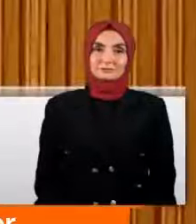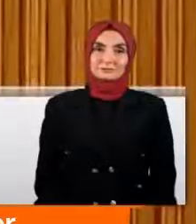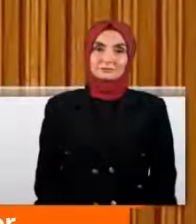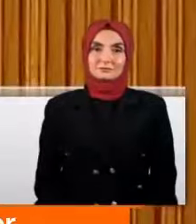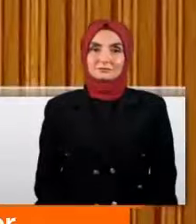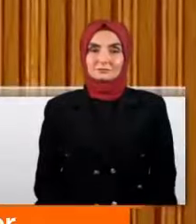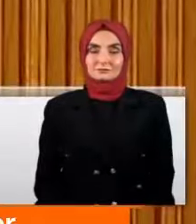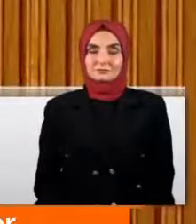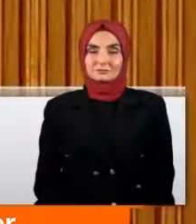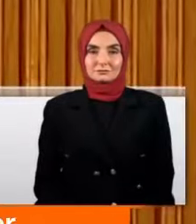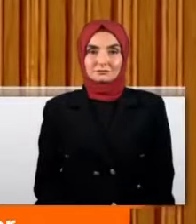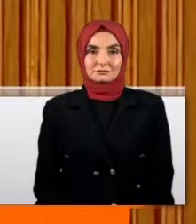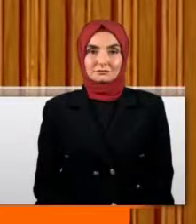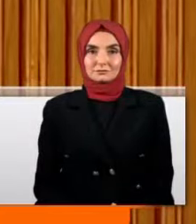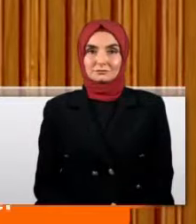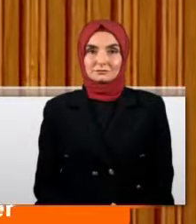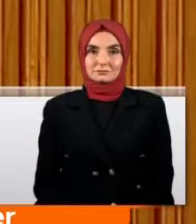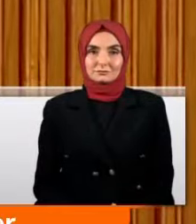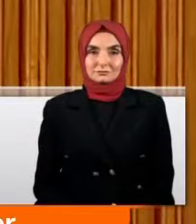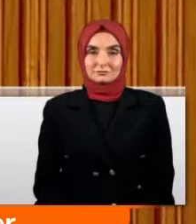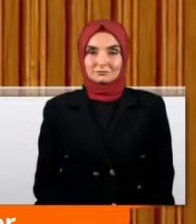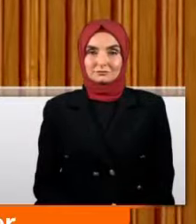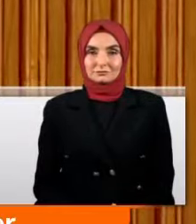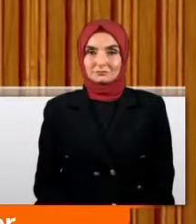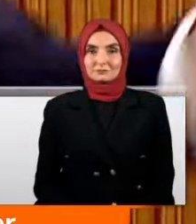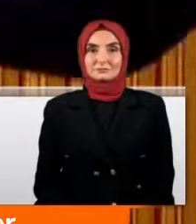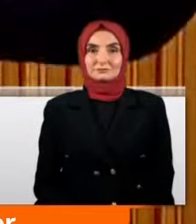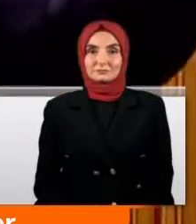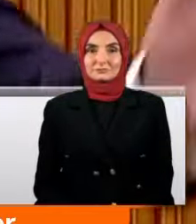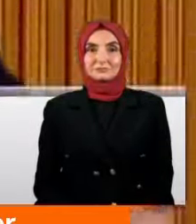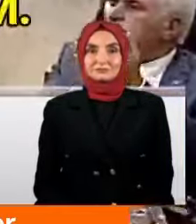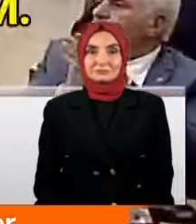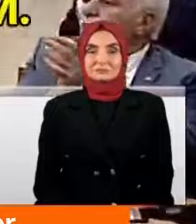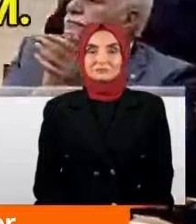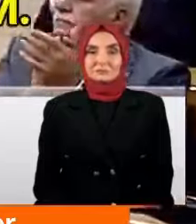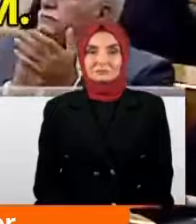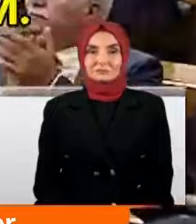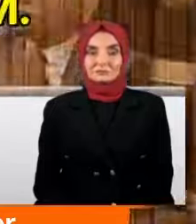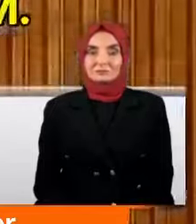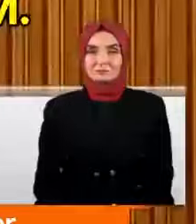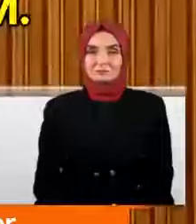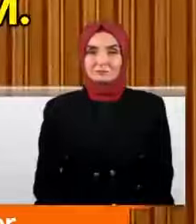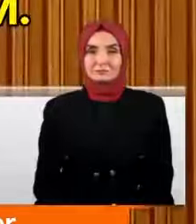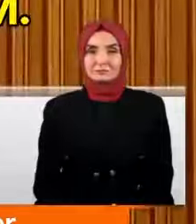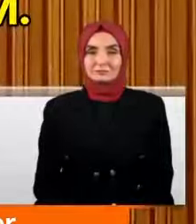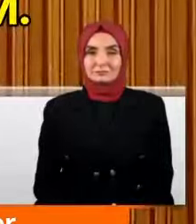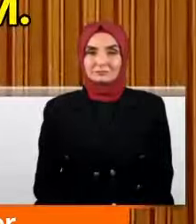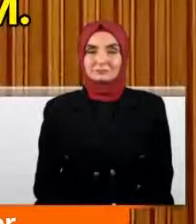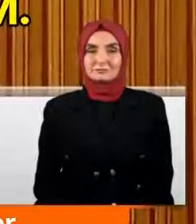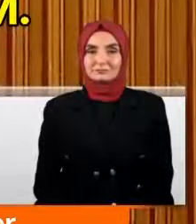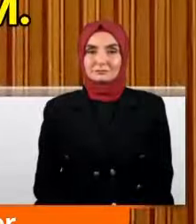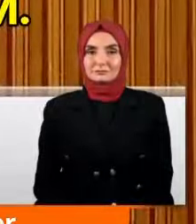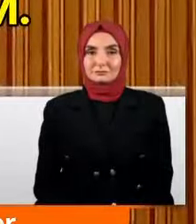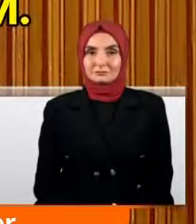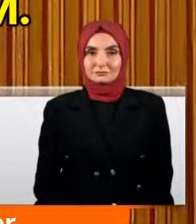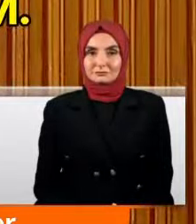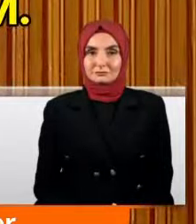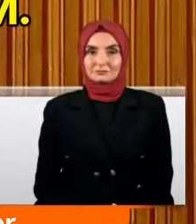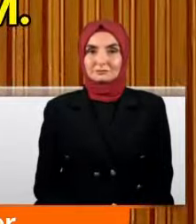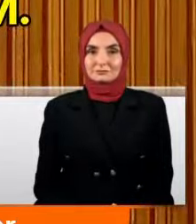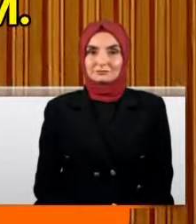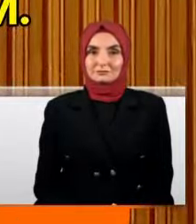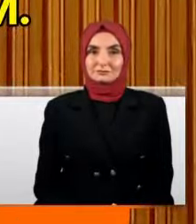İYİ Parti dün olduğu gibi bugün de sizindir. Gelin yaralarımızı